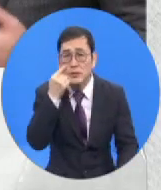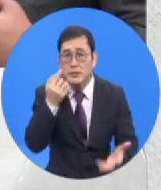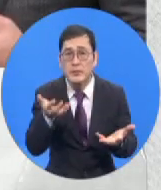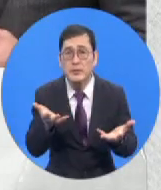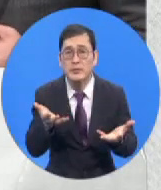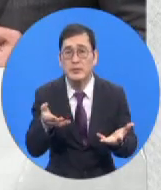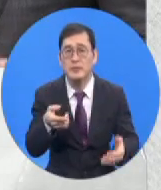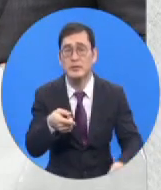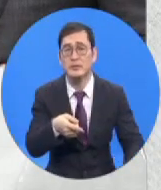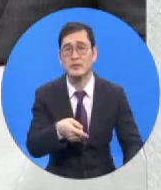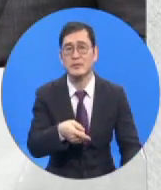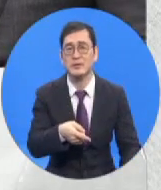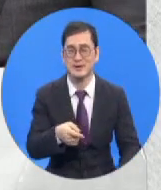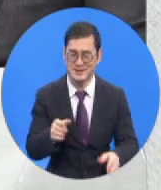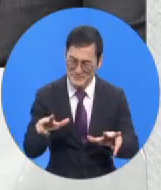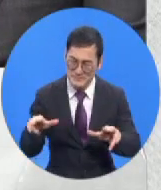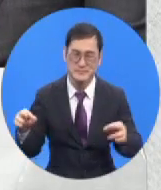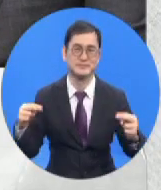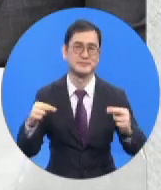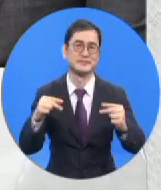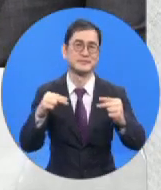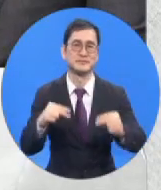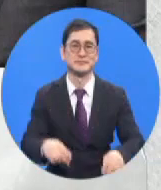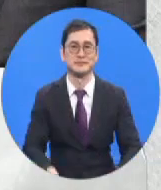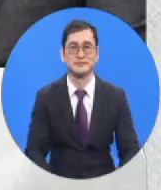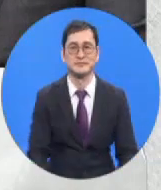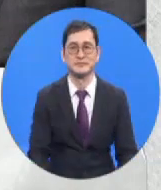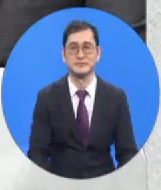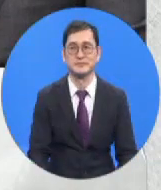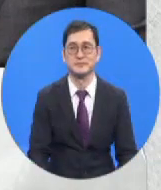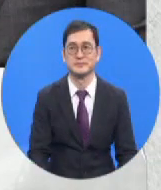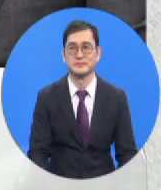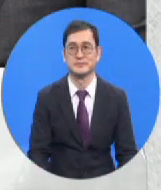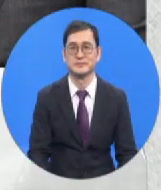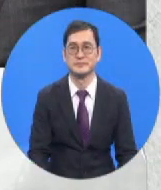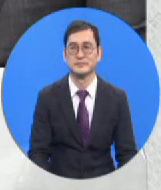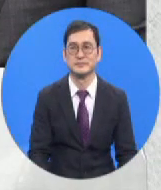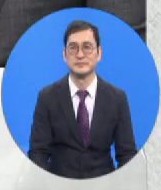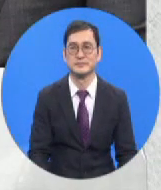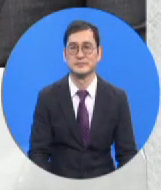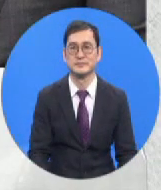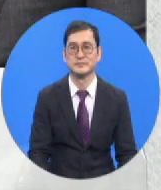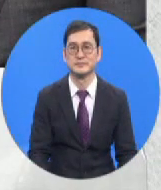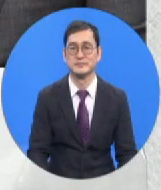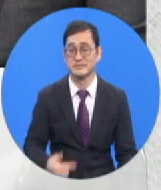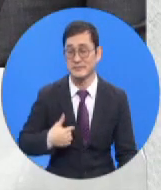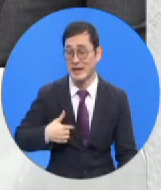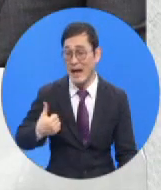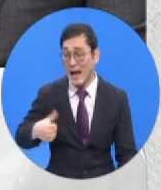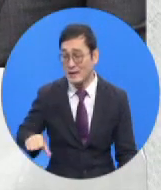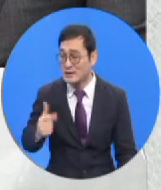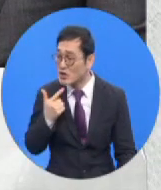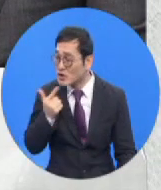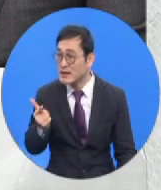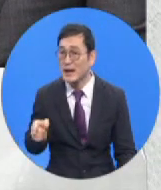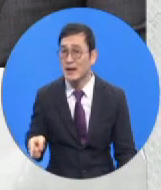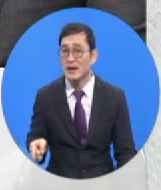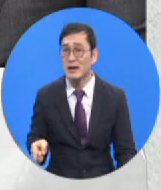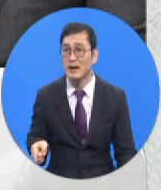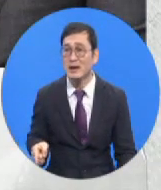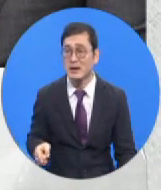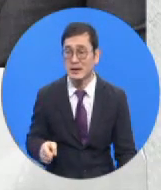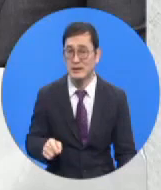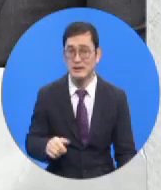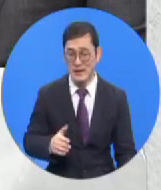거 여론이 힘이 되지 않습니까? 저도 제가 어리거든요. 6살이에요. 예. 8개월 정도 되면은 배를 때렸다는 그 말을